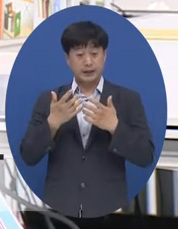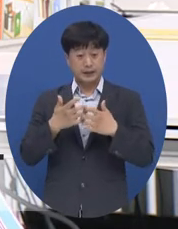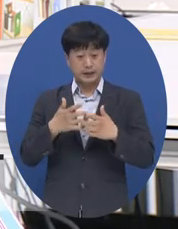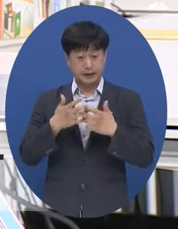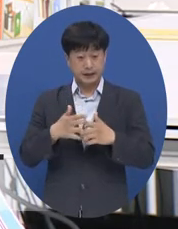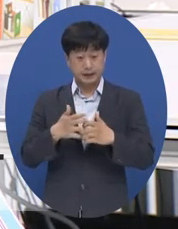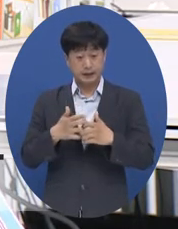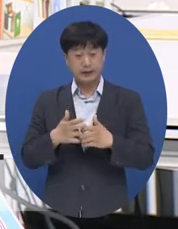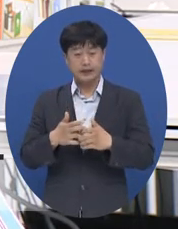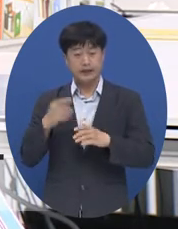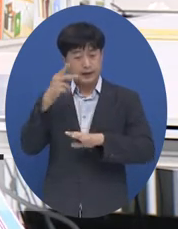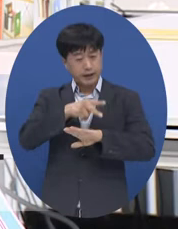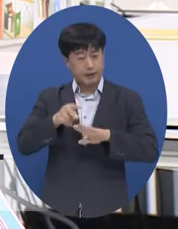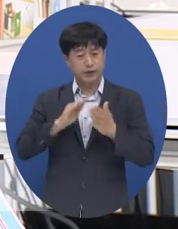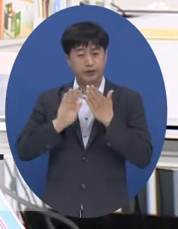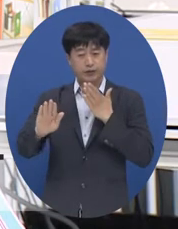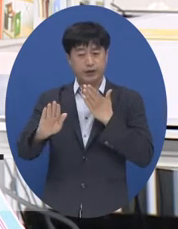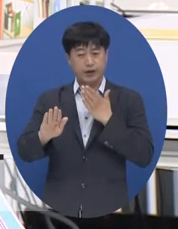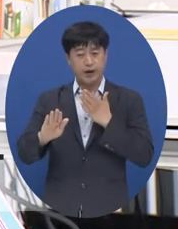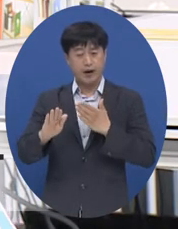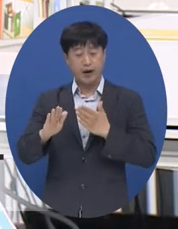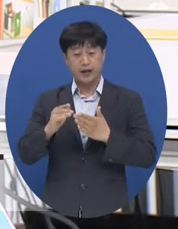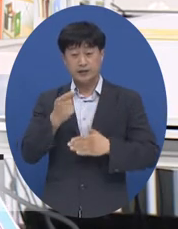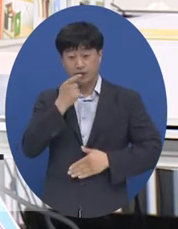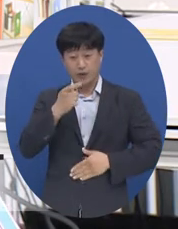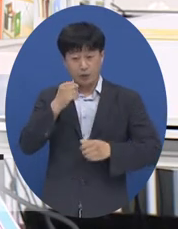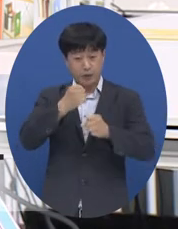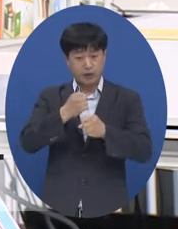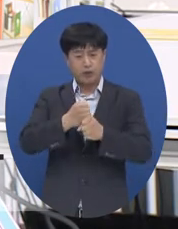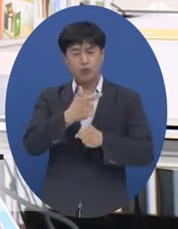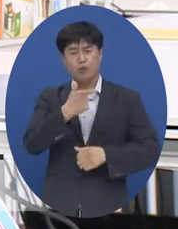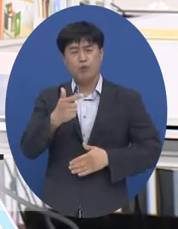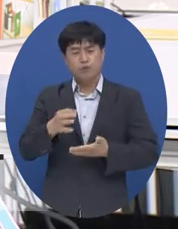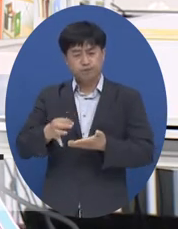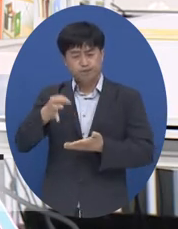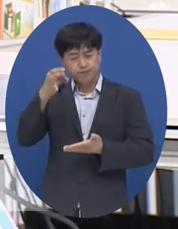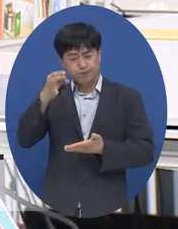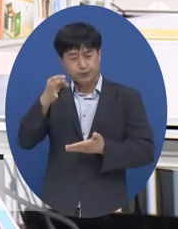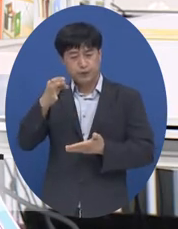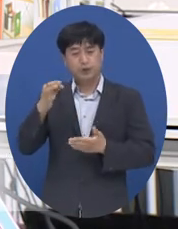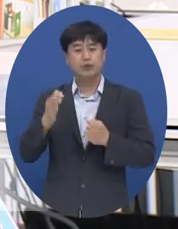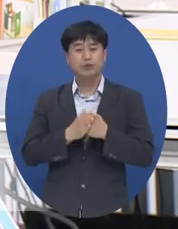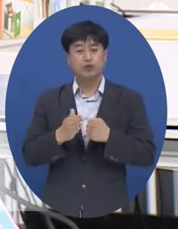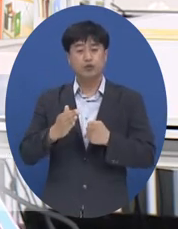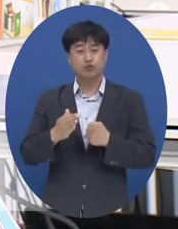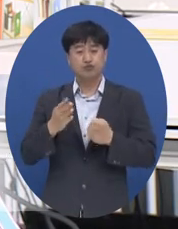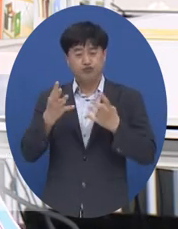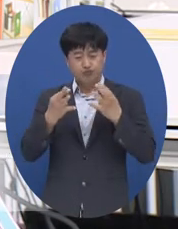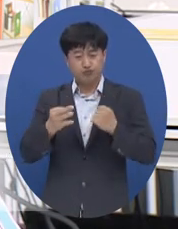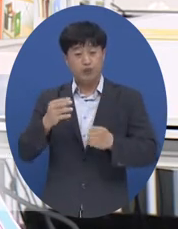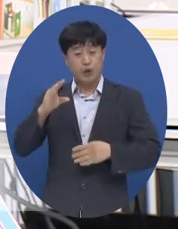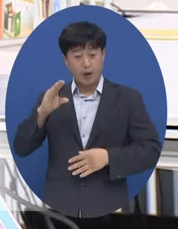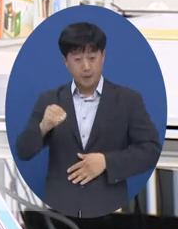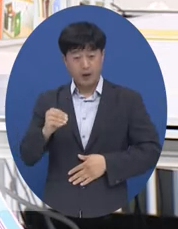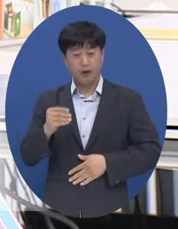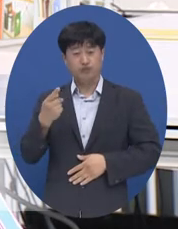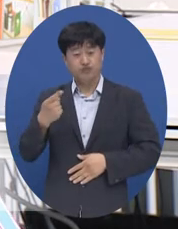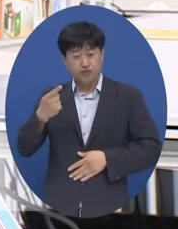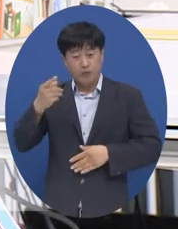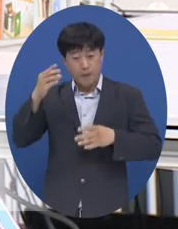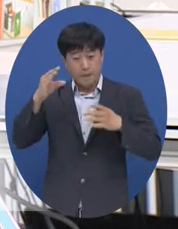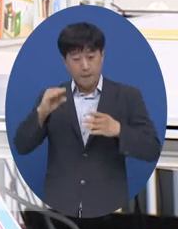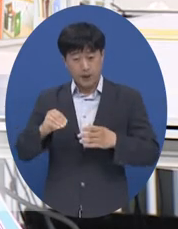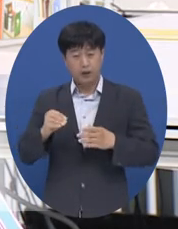요소고요. 기구 설계를 하고 난 다음에 제품을 바로 금형을 할 수는 없잖아요. 너무 비싸니까 그냥 수백만 원 혹은 뭐 수천만 원도